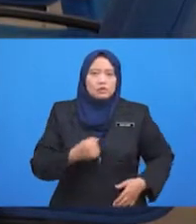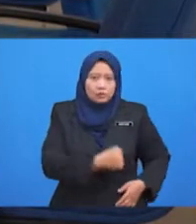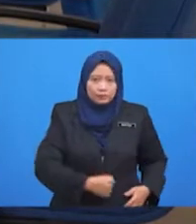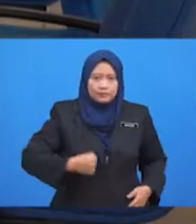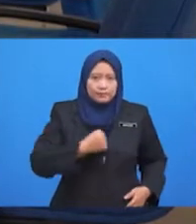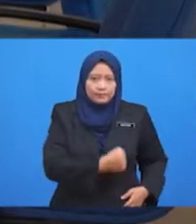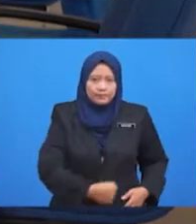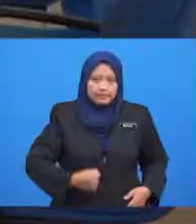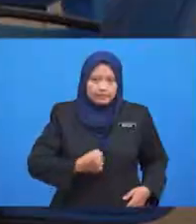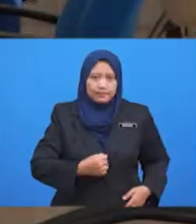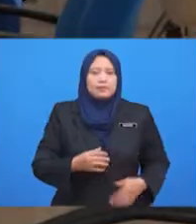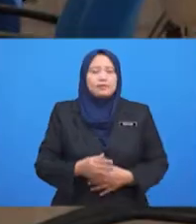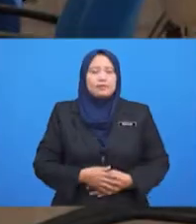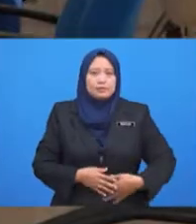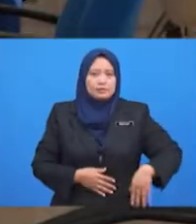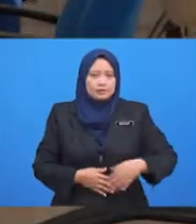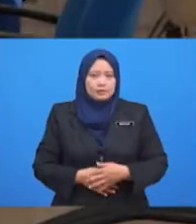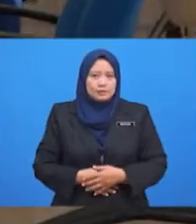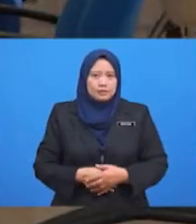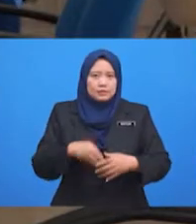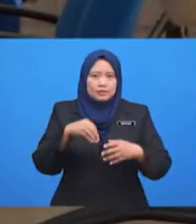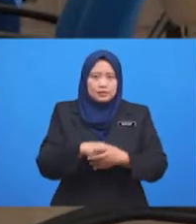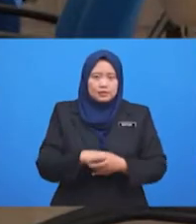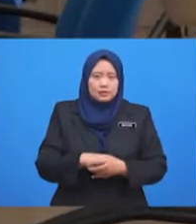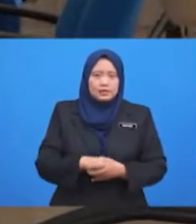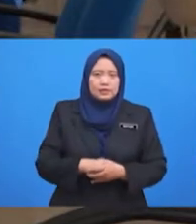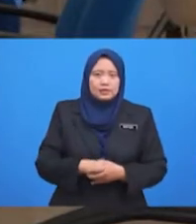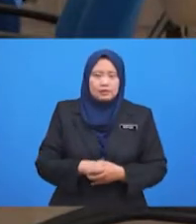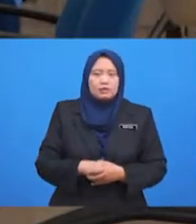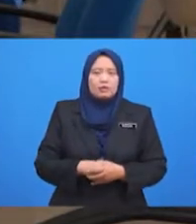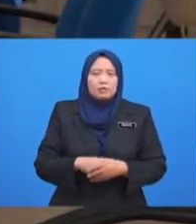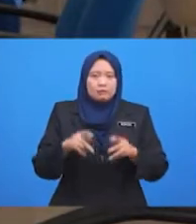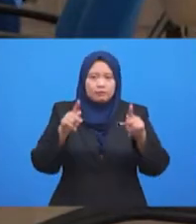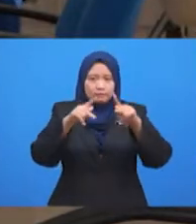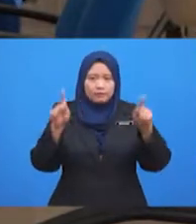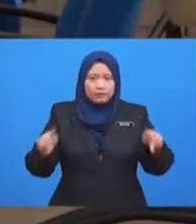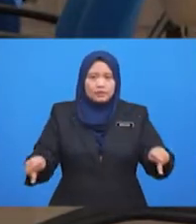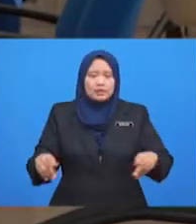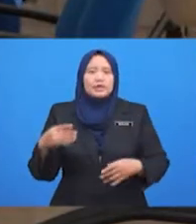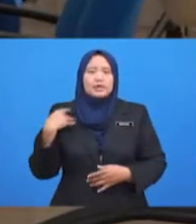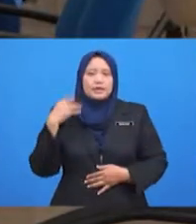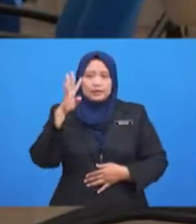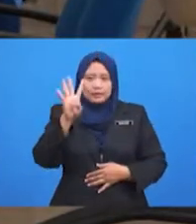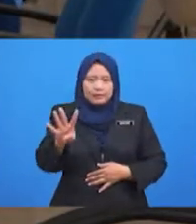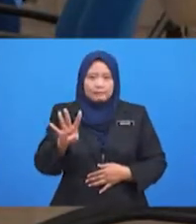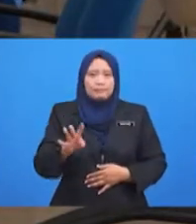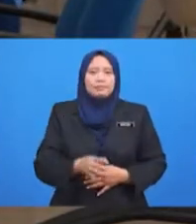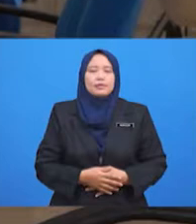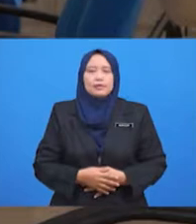mesin elektroterapi. Dalam proses melakukan rawatan ini, terdapat 4 proses